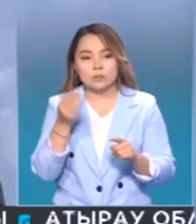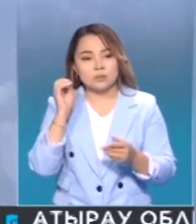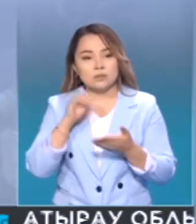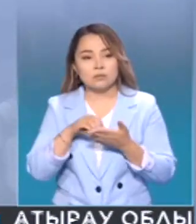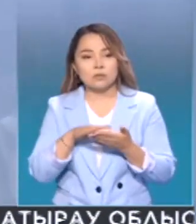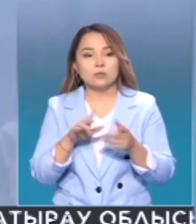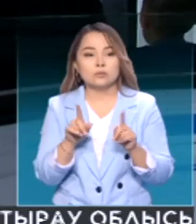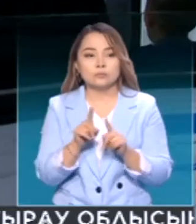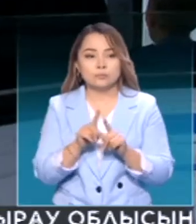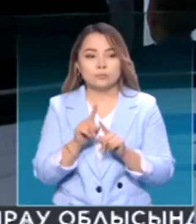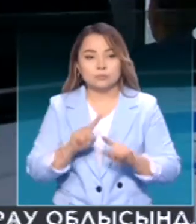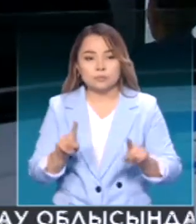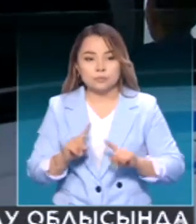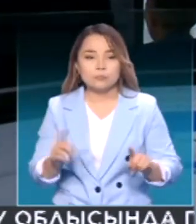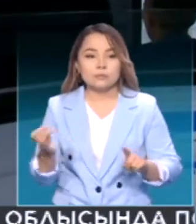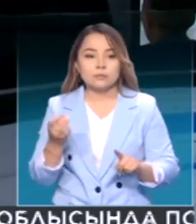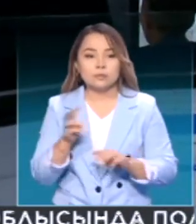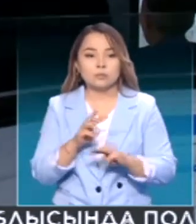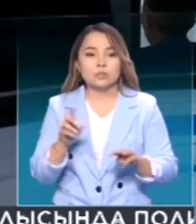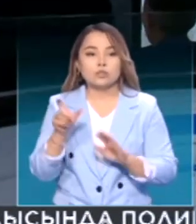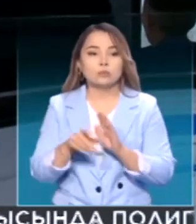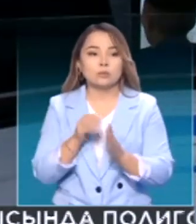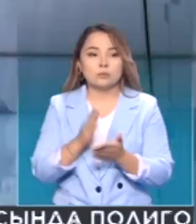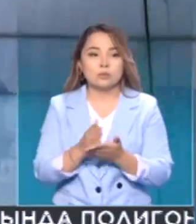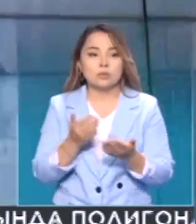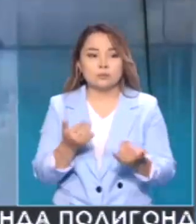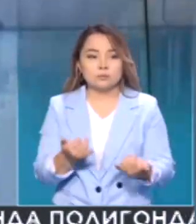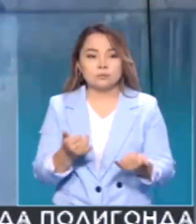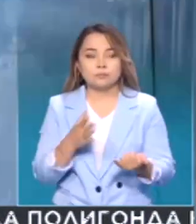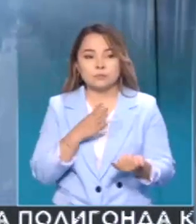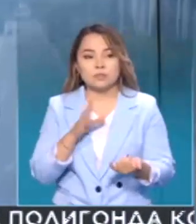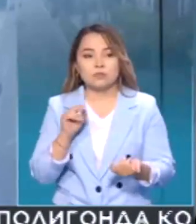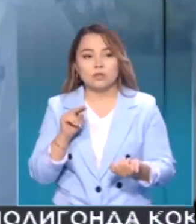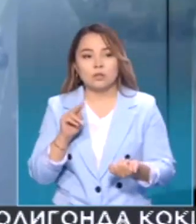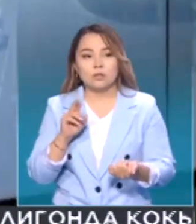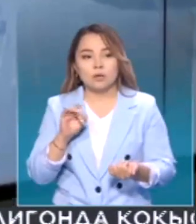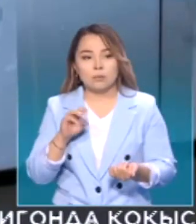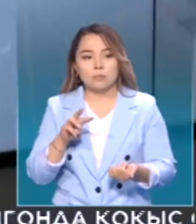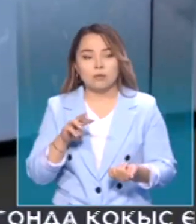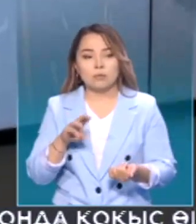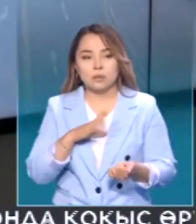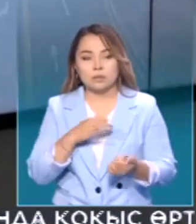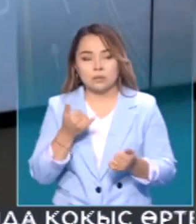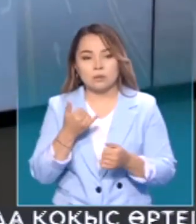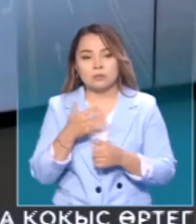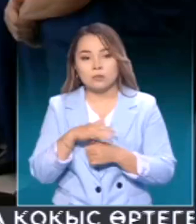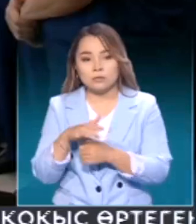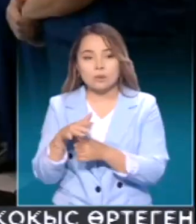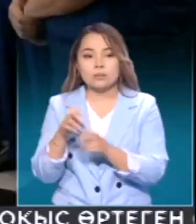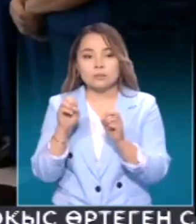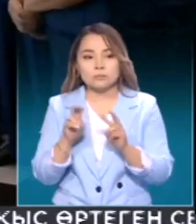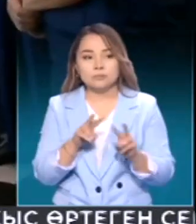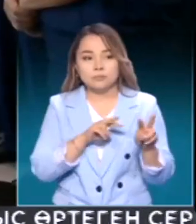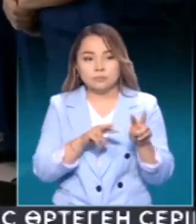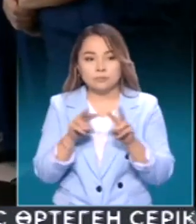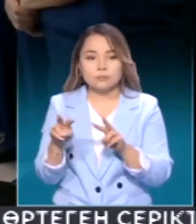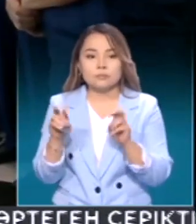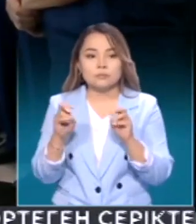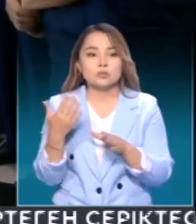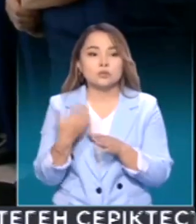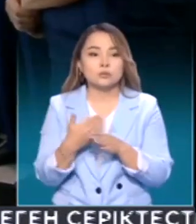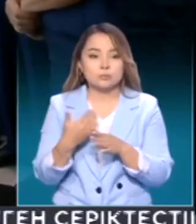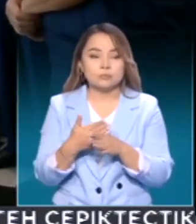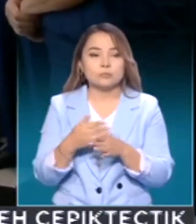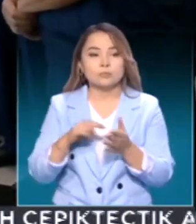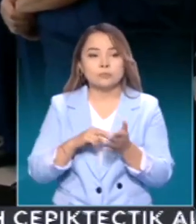мәжіліс депутаттары танысты. Еркін патруль жылжымалы кешені Digital Crime Lab пилоттық жобасында бар. Полицейлер бейнекамералардың көмегімен